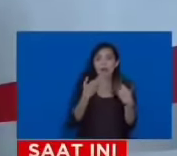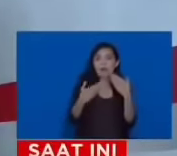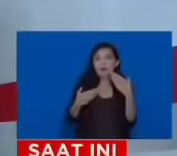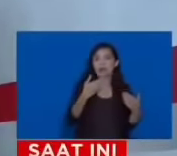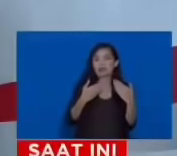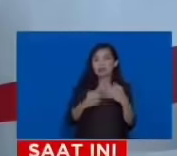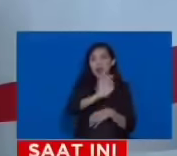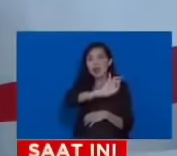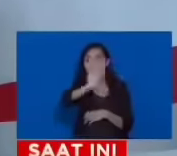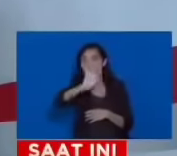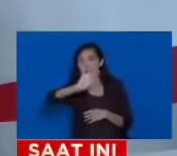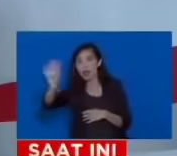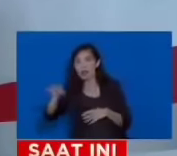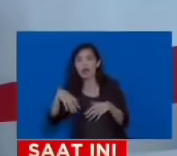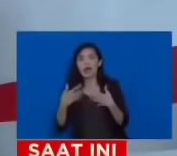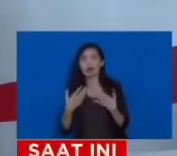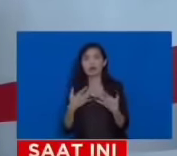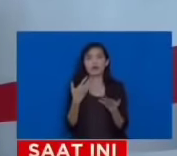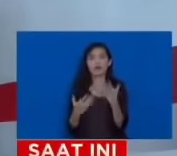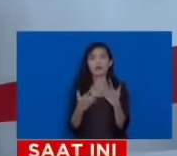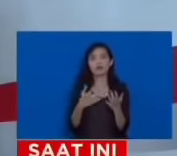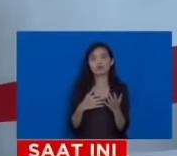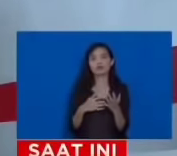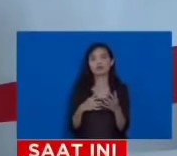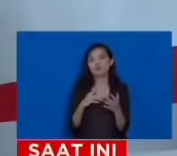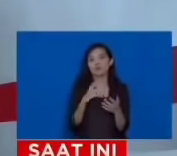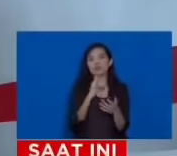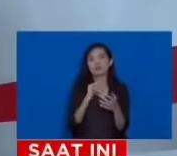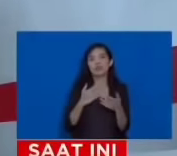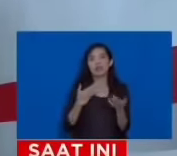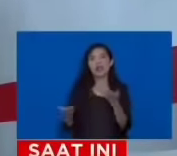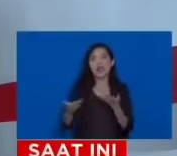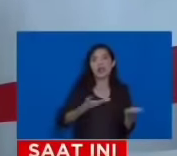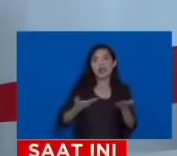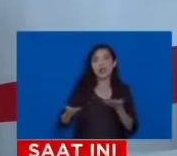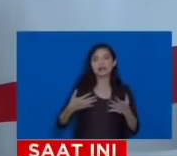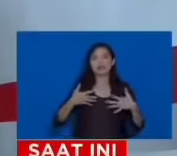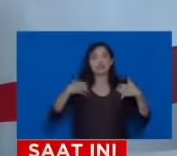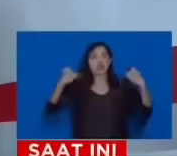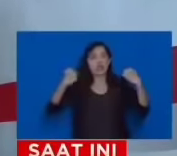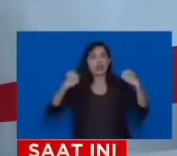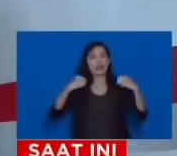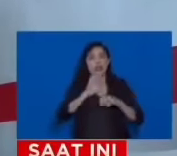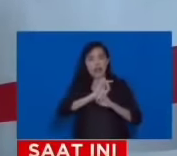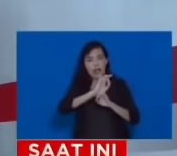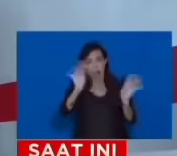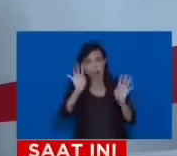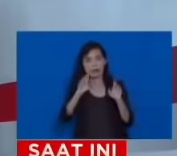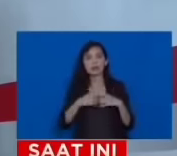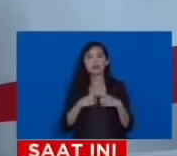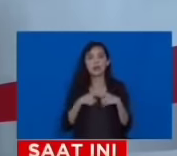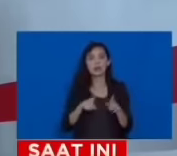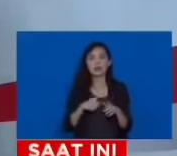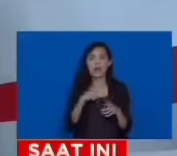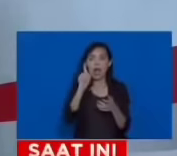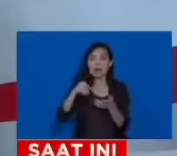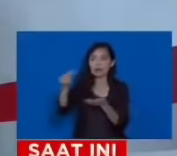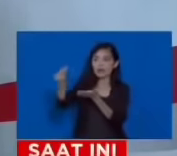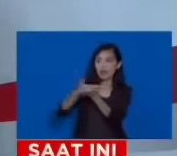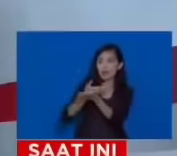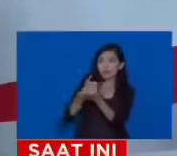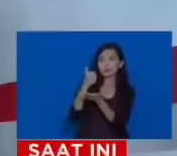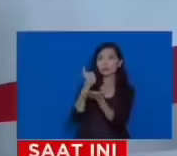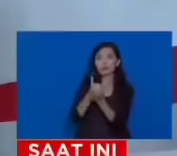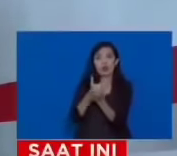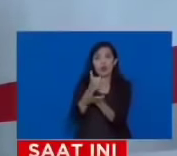lainnya maupun layanan telemedicine yang lainnya. Pastikan inilah informasi yang benar,